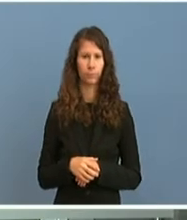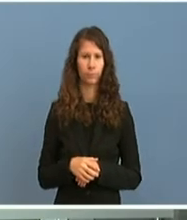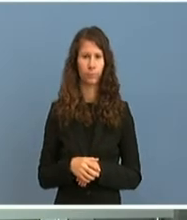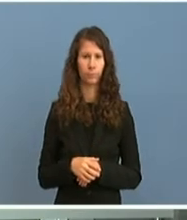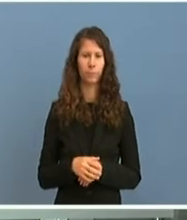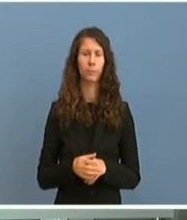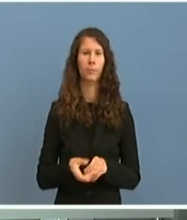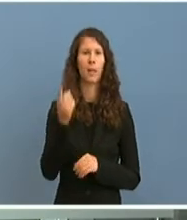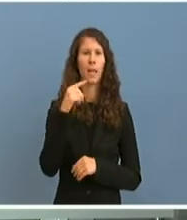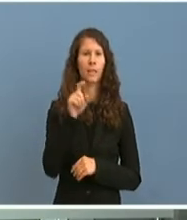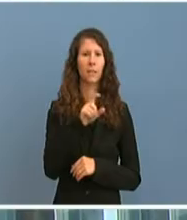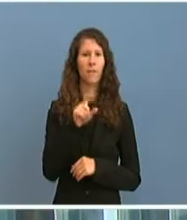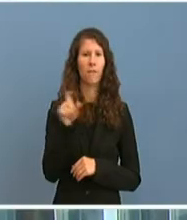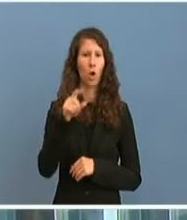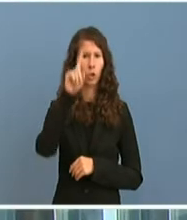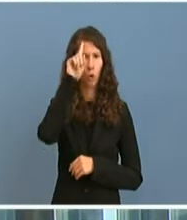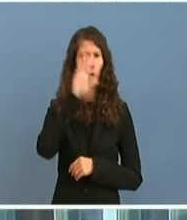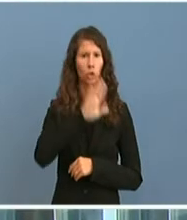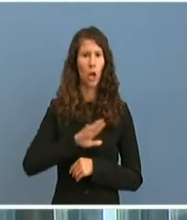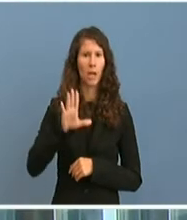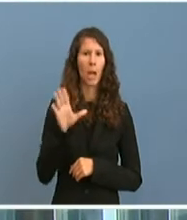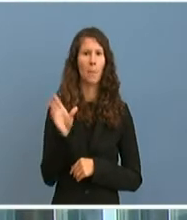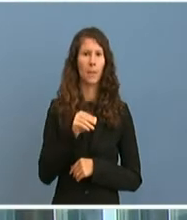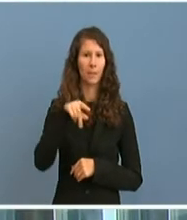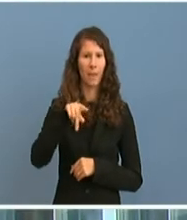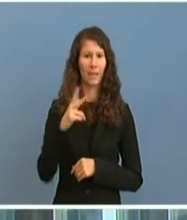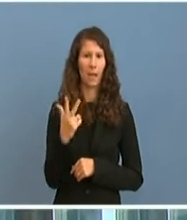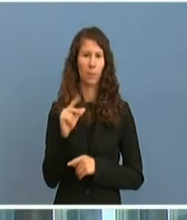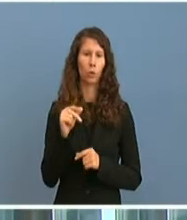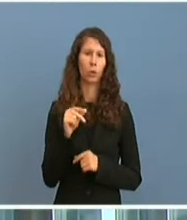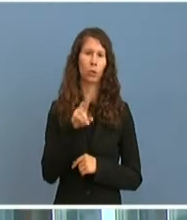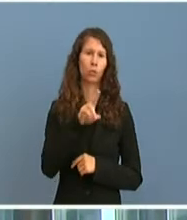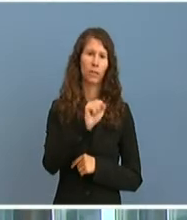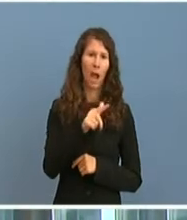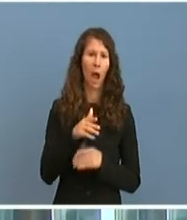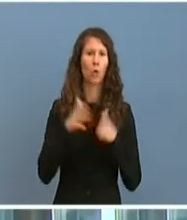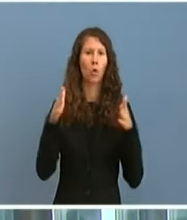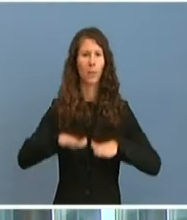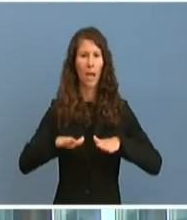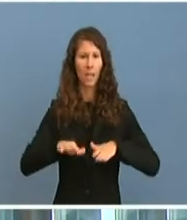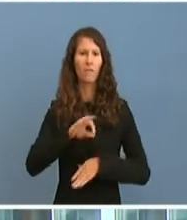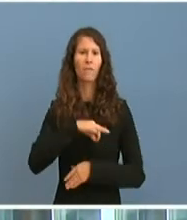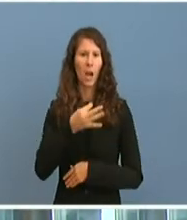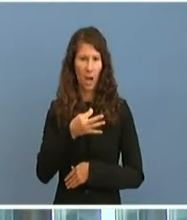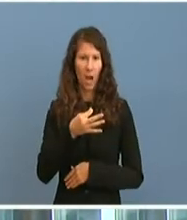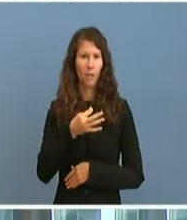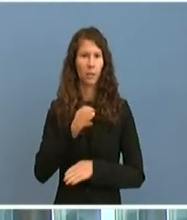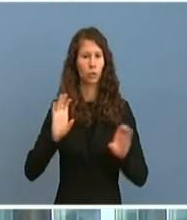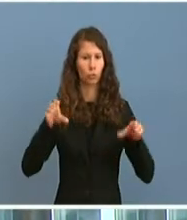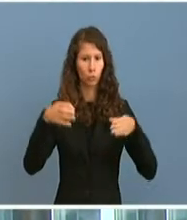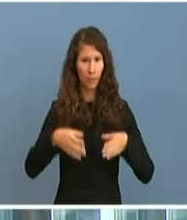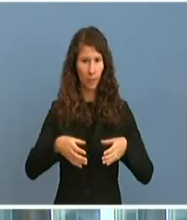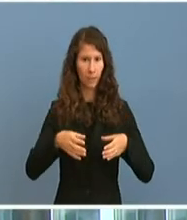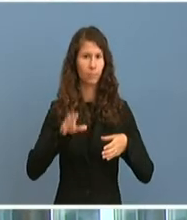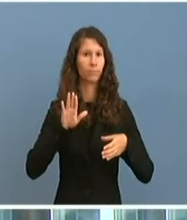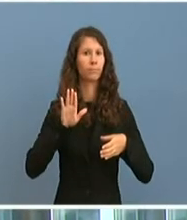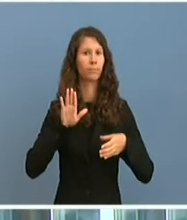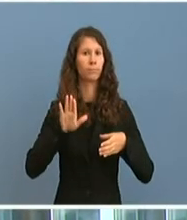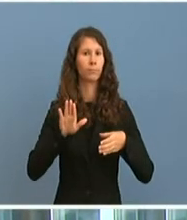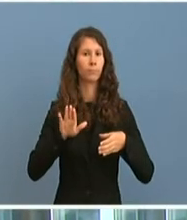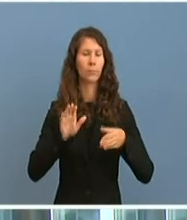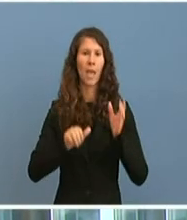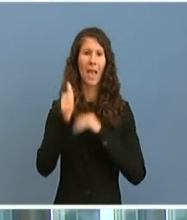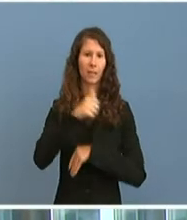Letzte Woche hatte Deutschland zusammen mit dem P3, also USA, Großbritannien und Frankreich, die geplante Rede des